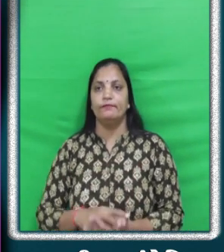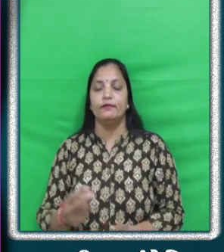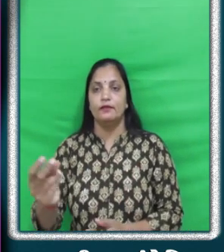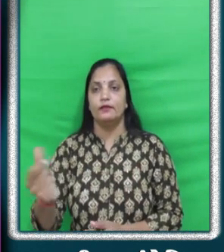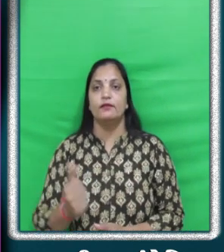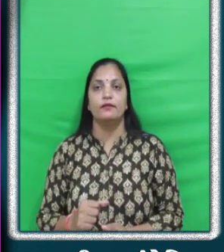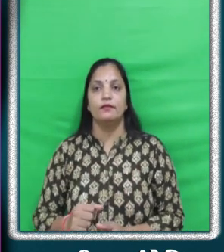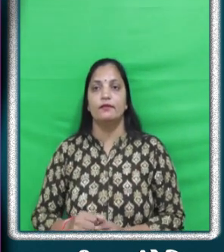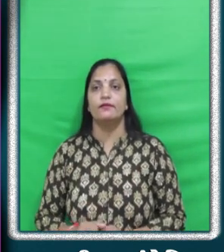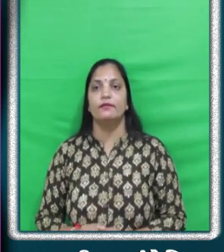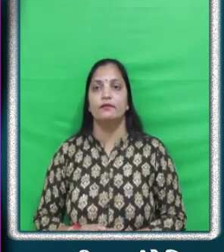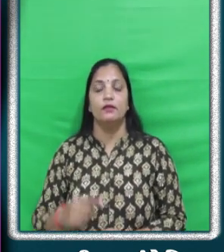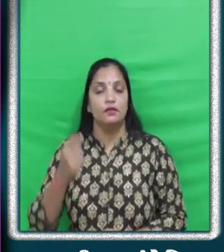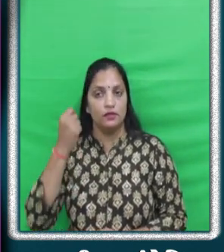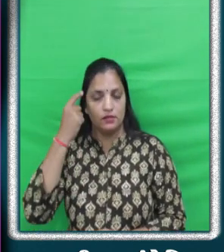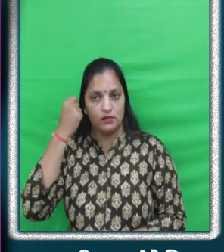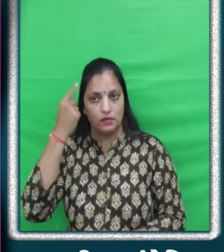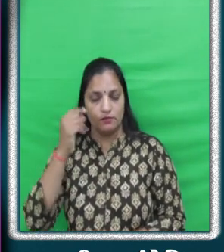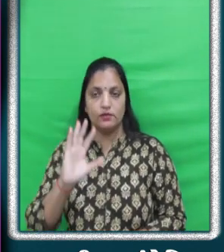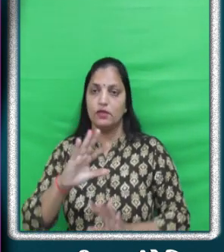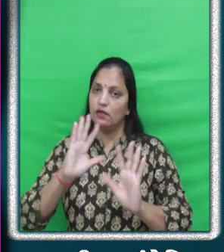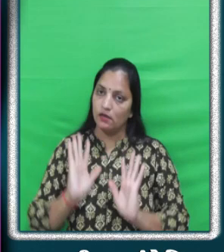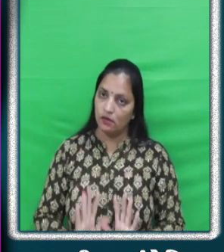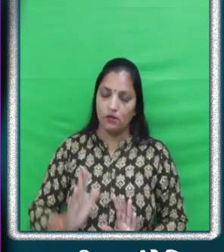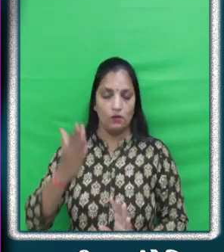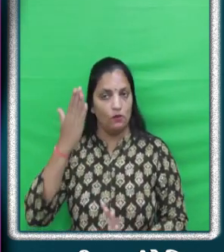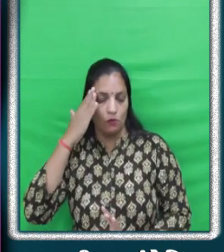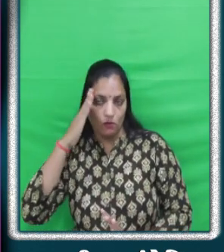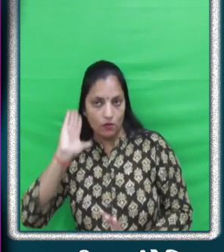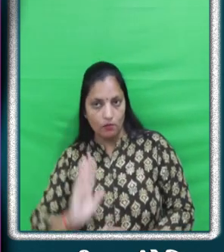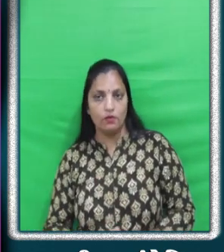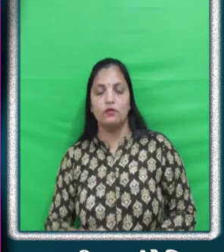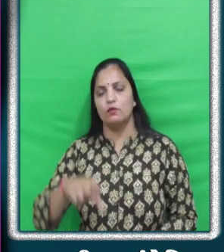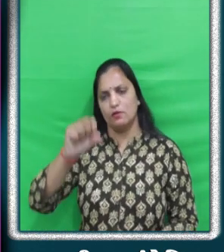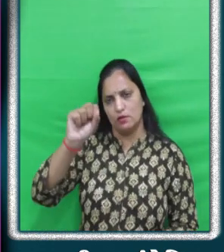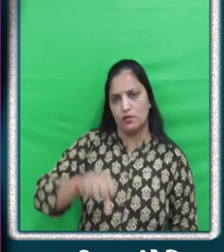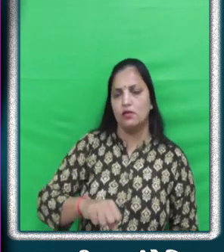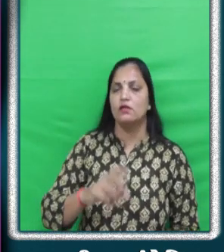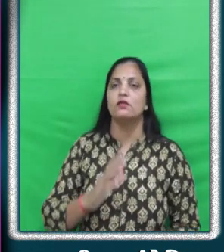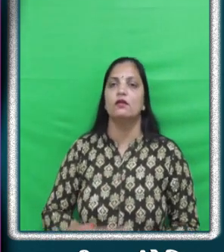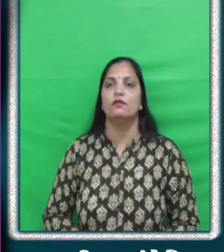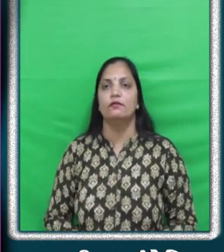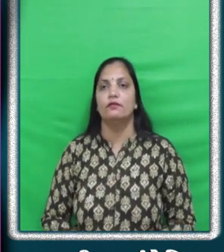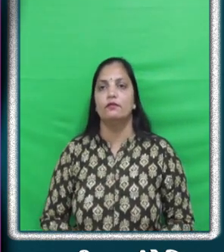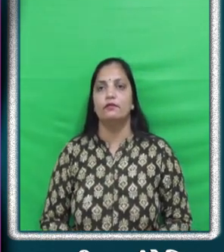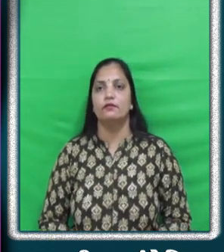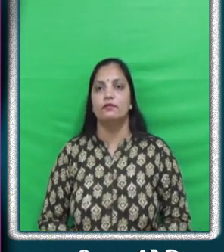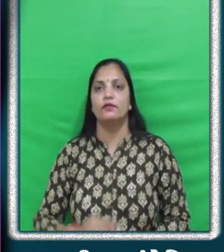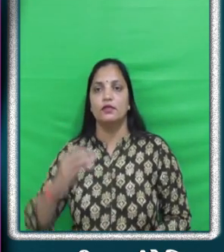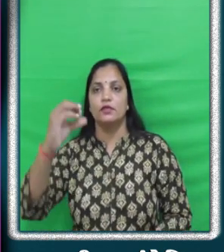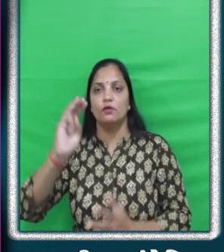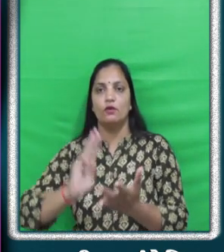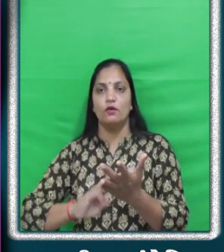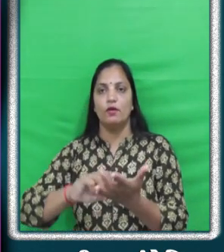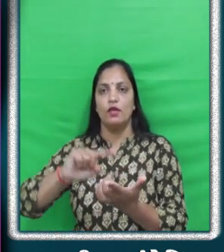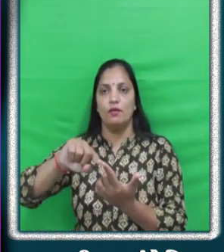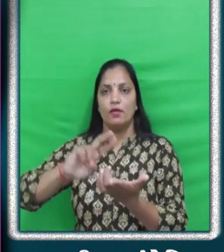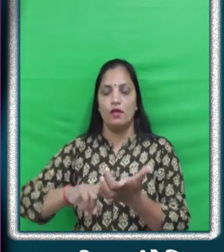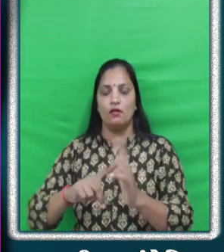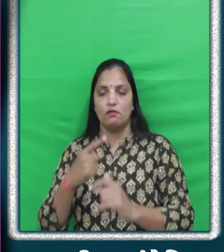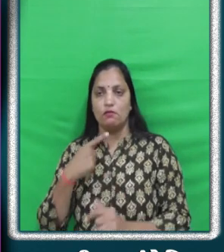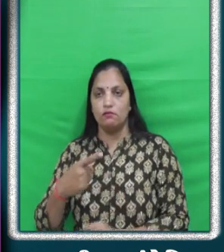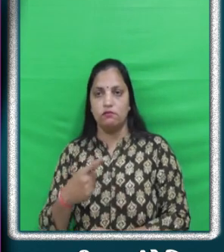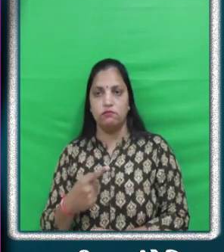અને સાથે સાથે તમારે સમજાય તો મને યસ કહેવાનું છે કે હા ટીચર સમજાય છે। તમે કમેન્ટ કરશો એ હું